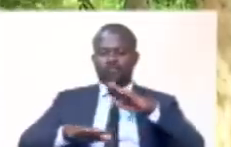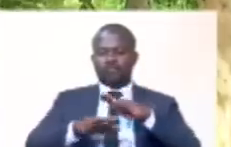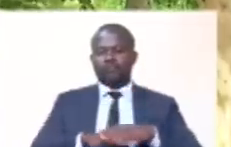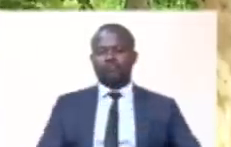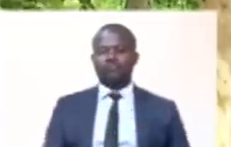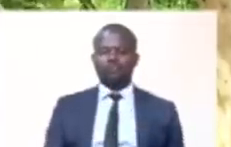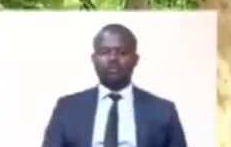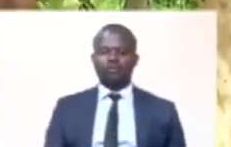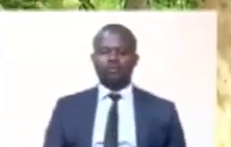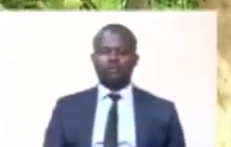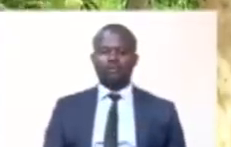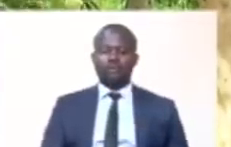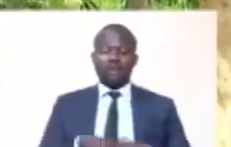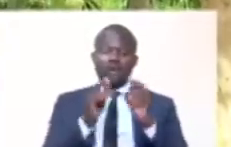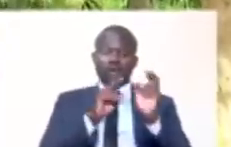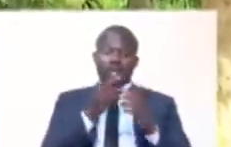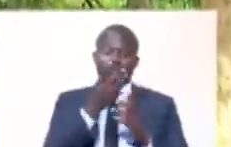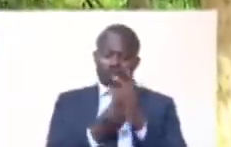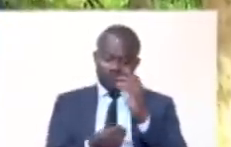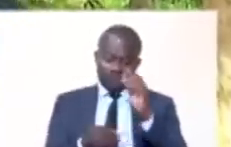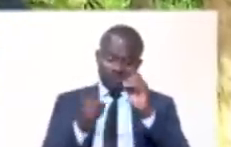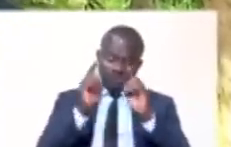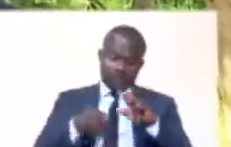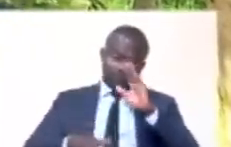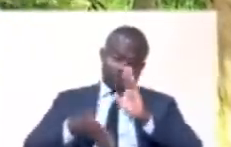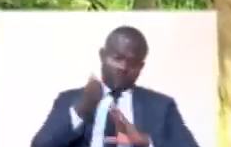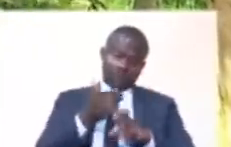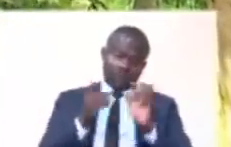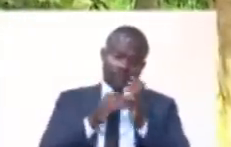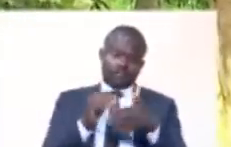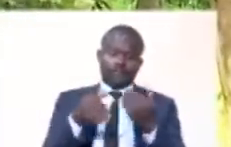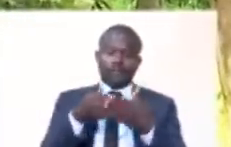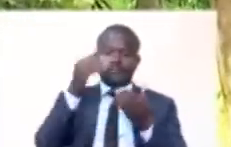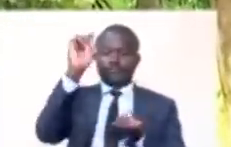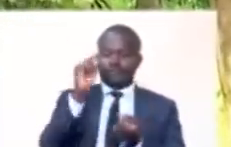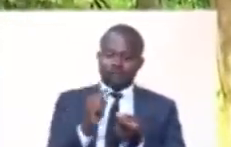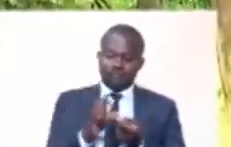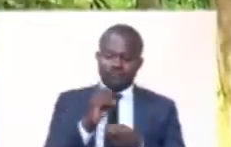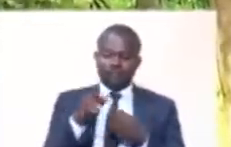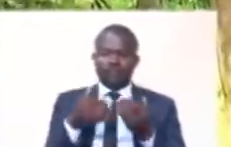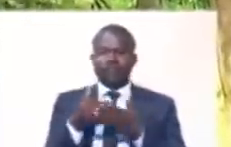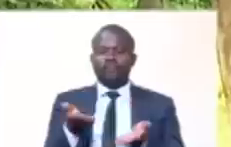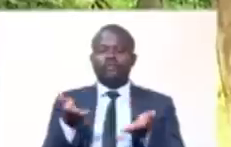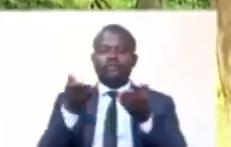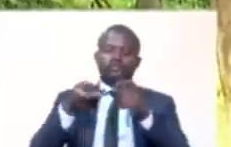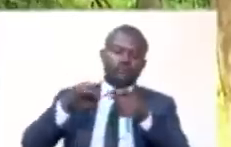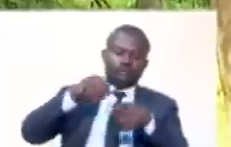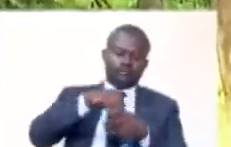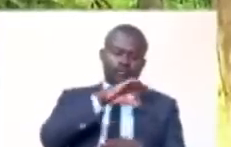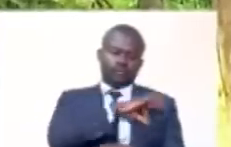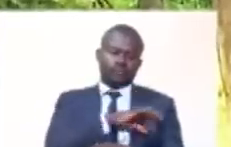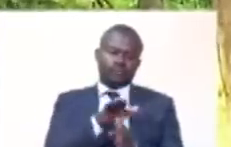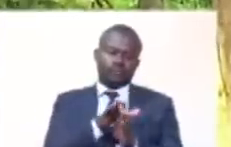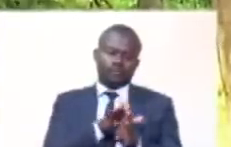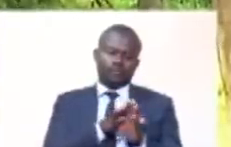Kuko ubundi igihombo kiza cyihuta, ariko ku kigabanya cyangwa se kongera kunguka burya bigenda